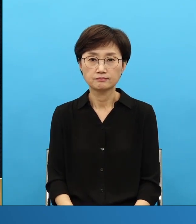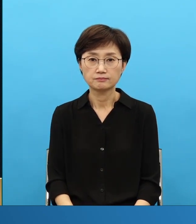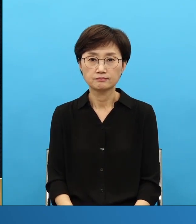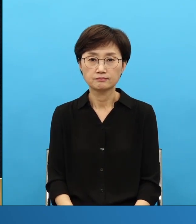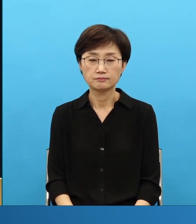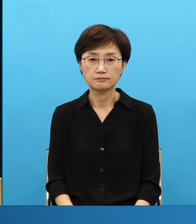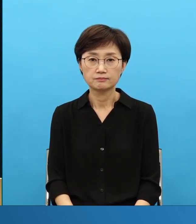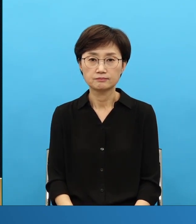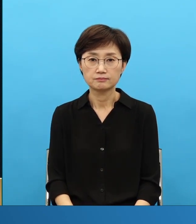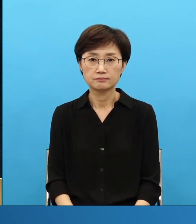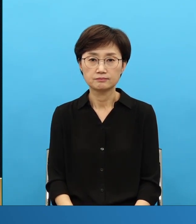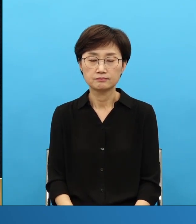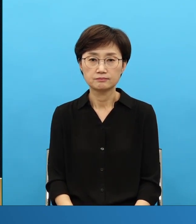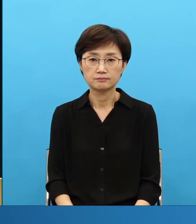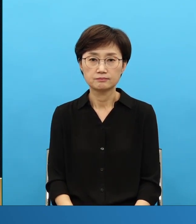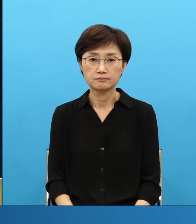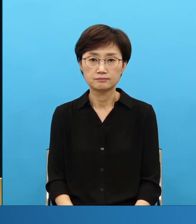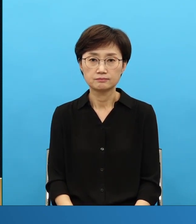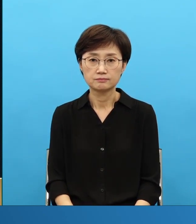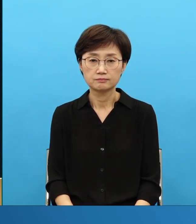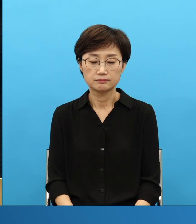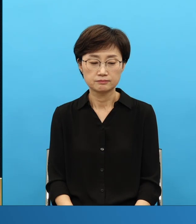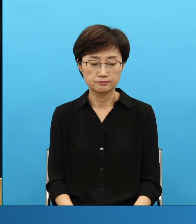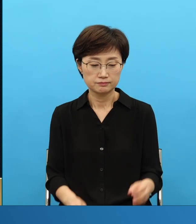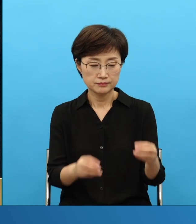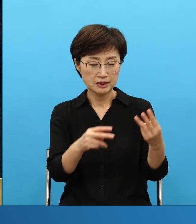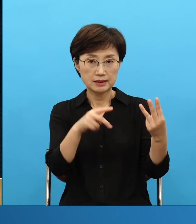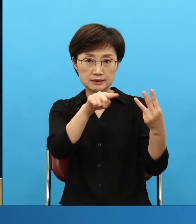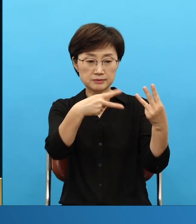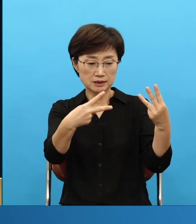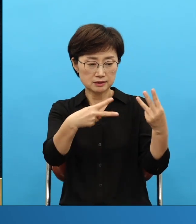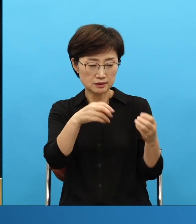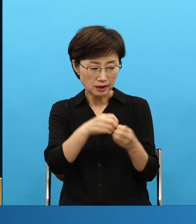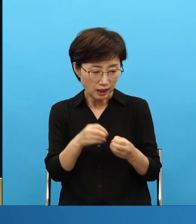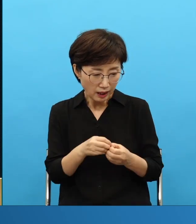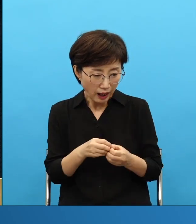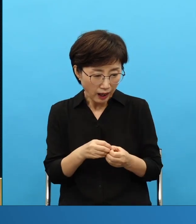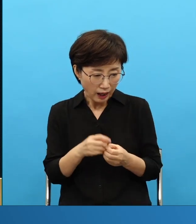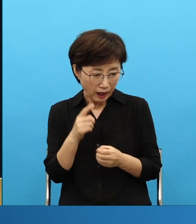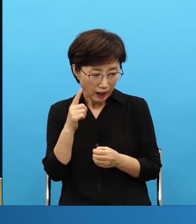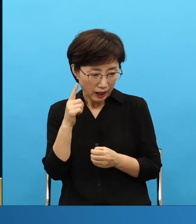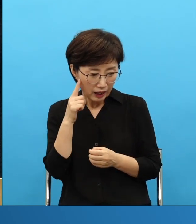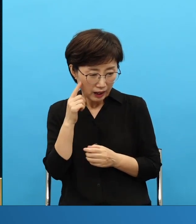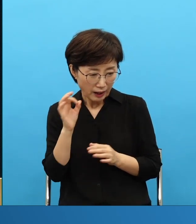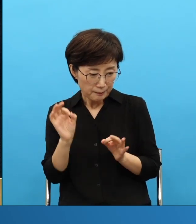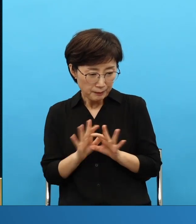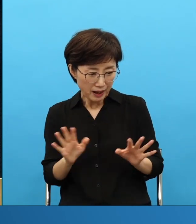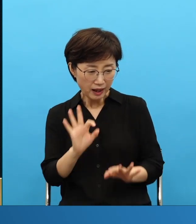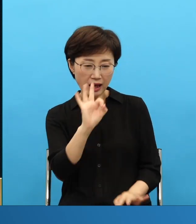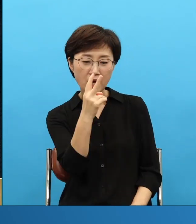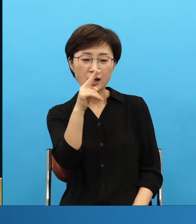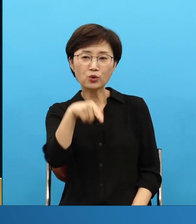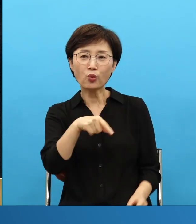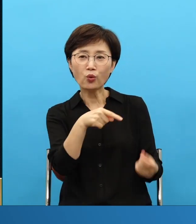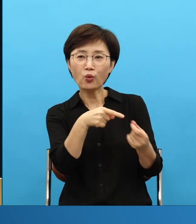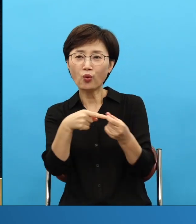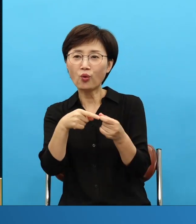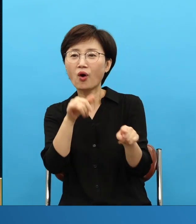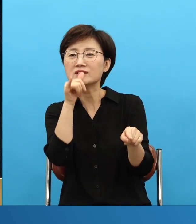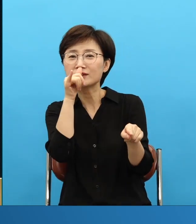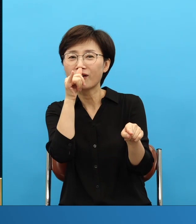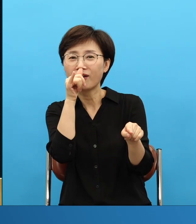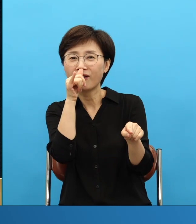very important that it records. 상상치도 못한 욕을 했는데 2절에 보니까 He speaks very harsh words, something that we cannot even